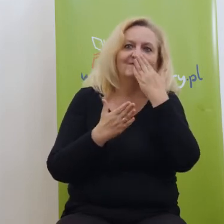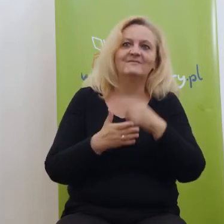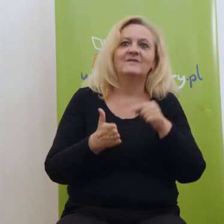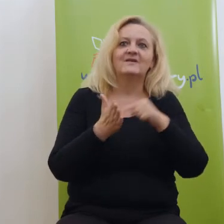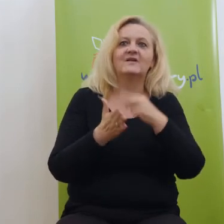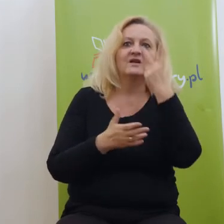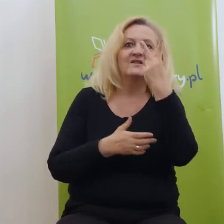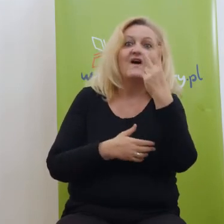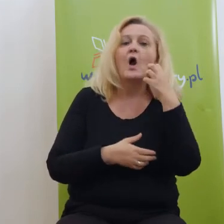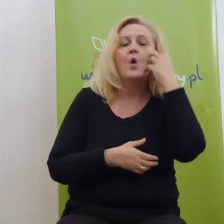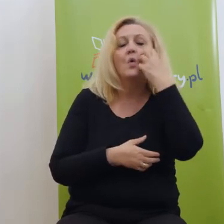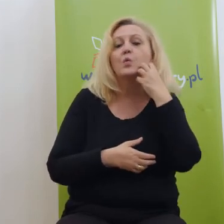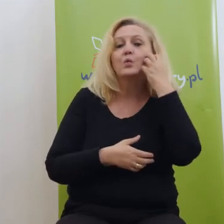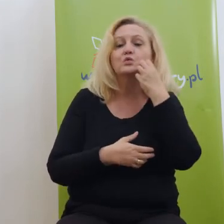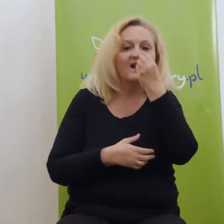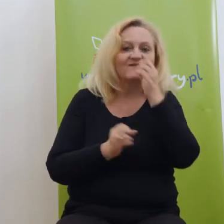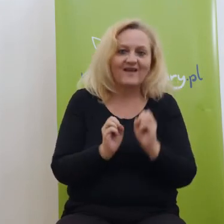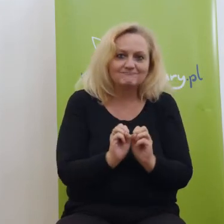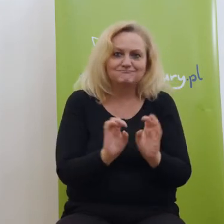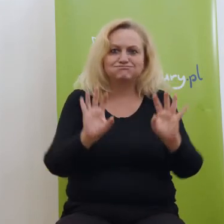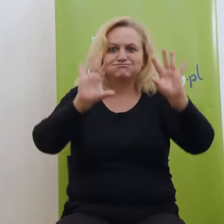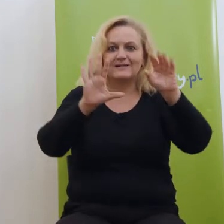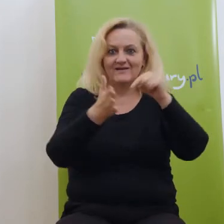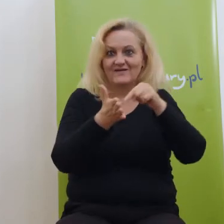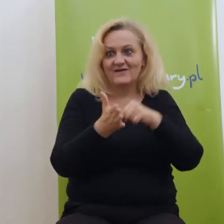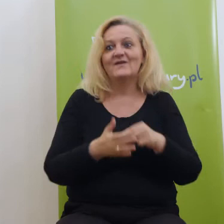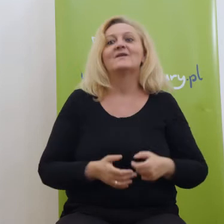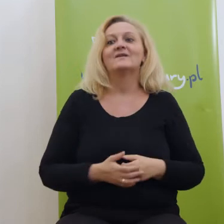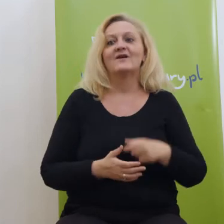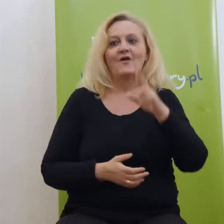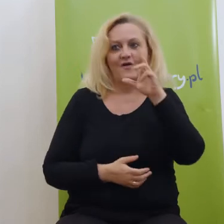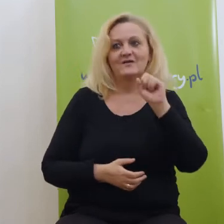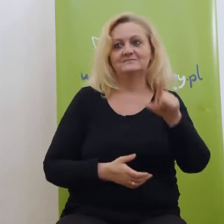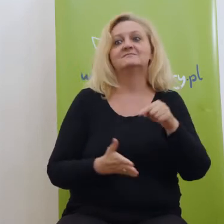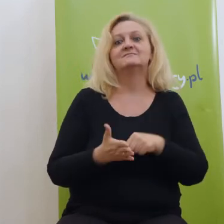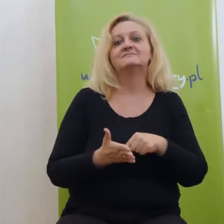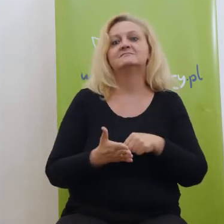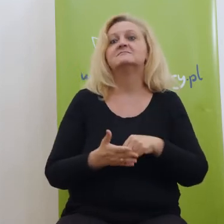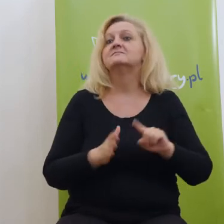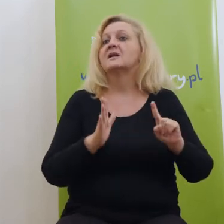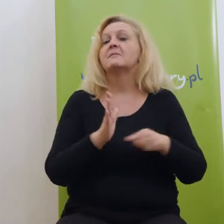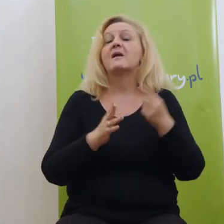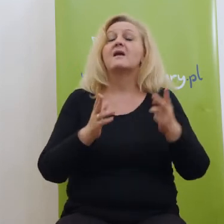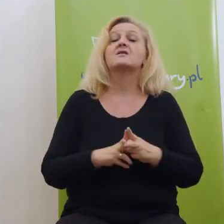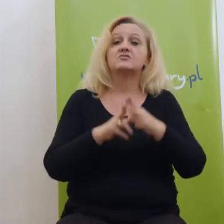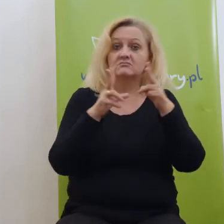takie różowe kwiatki u góry nad tym ptaszkiem się schylające. Rzeczywiście podobno jest tak, że on w pierwszej fazie